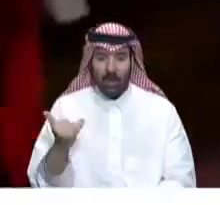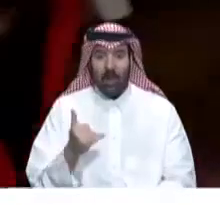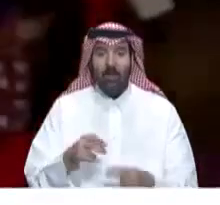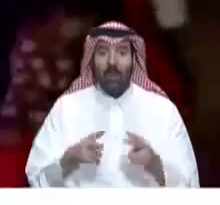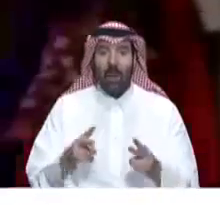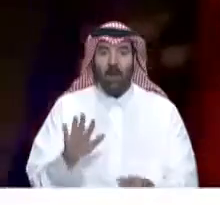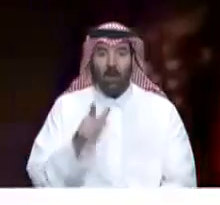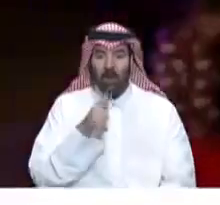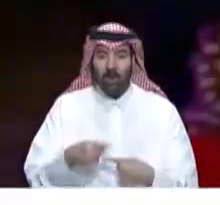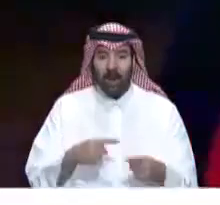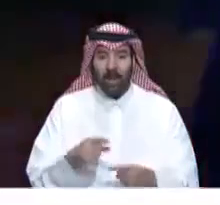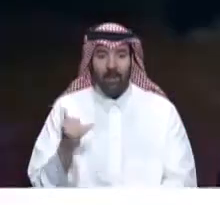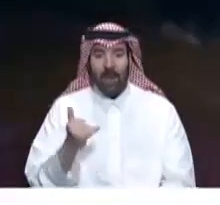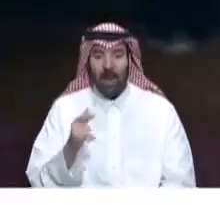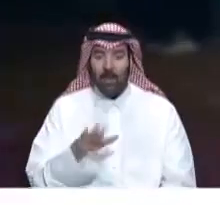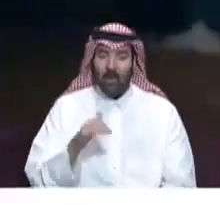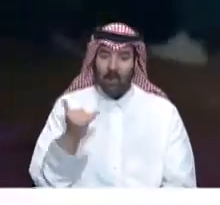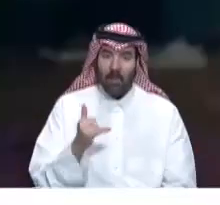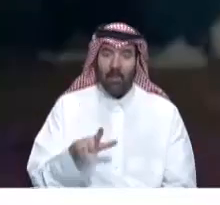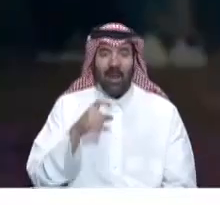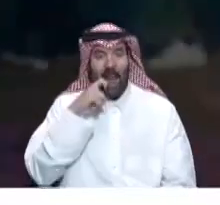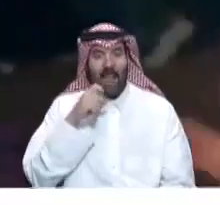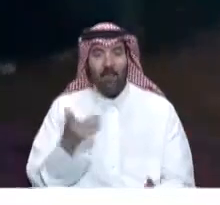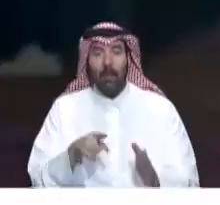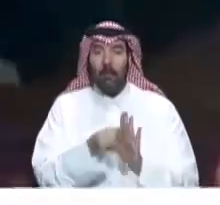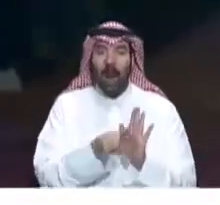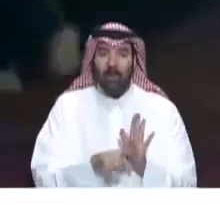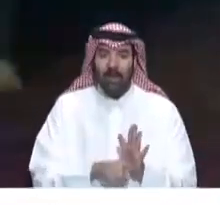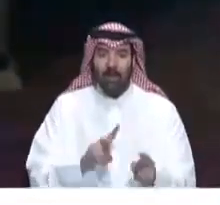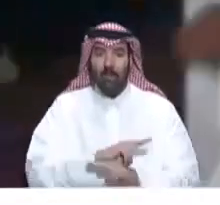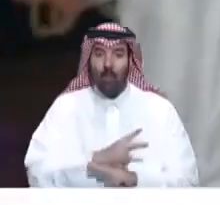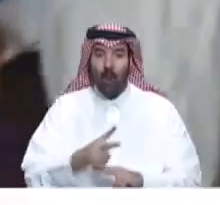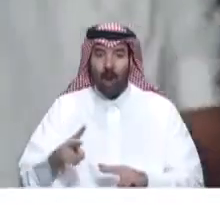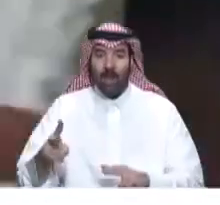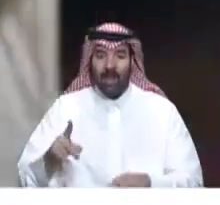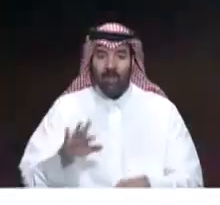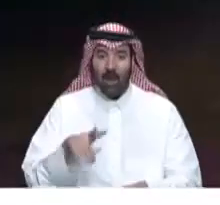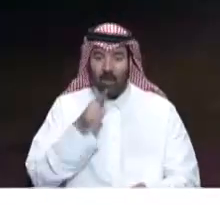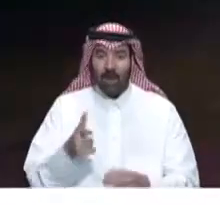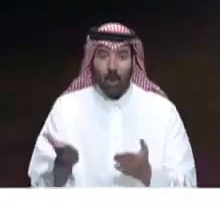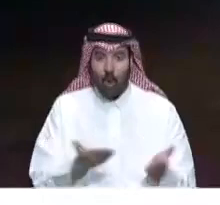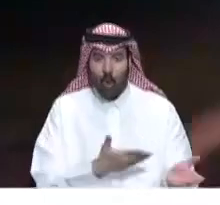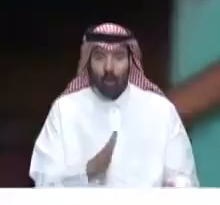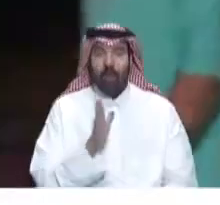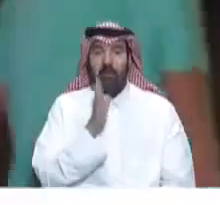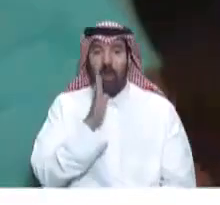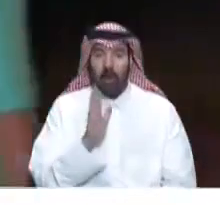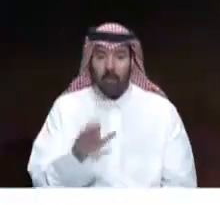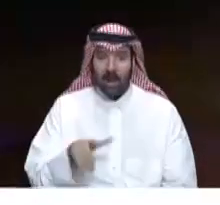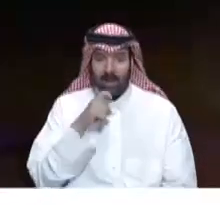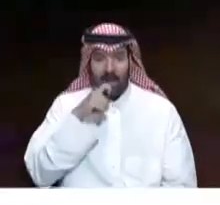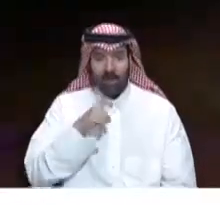هذه الفعاليات المقامة في منطقة حائل والتي تشهد تنوع حقيقة وحضور أيضا كثيف